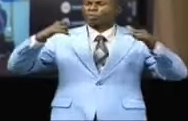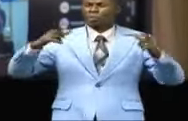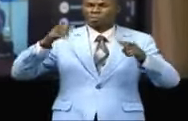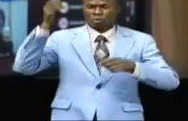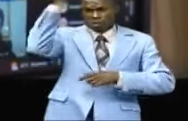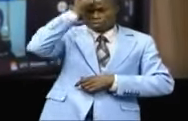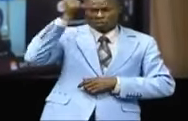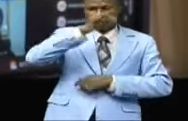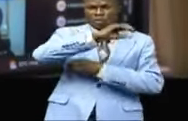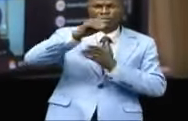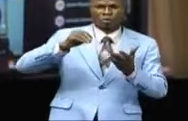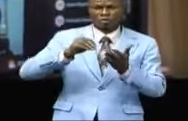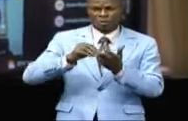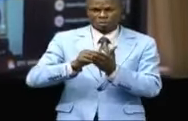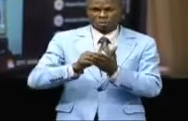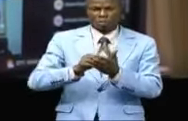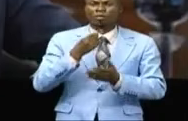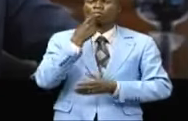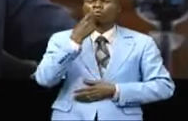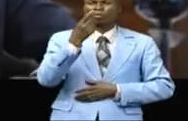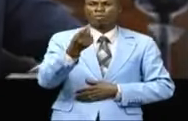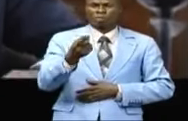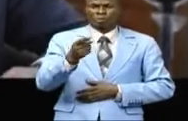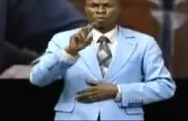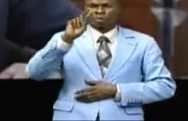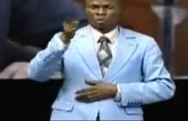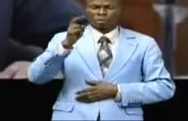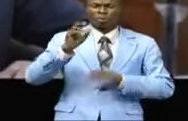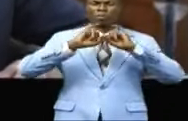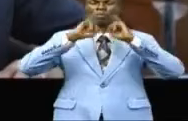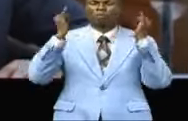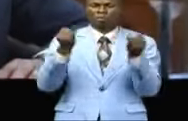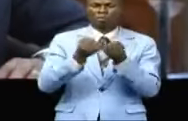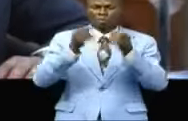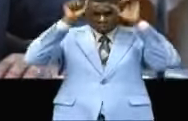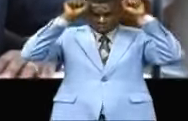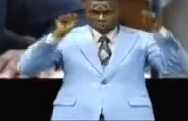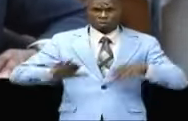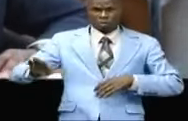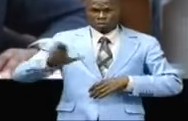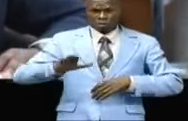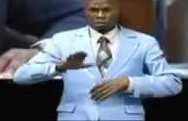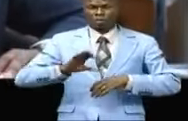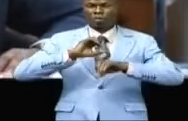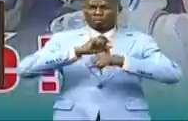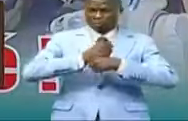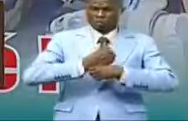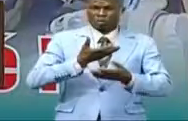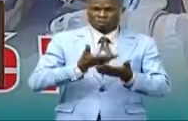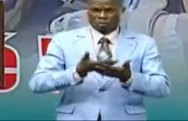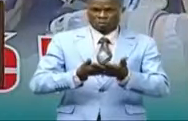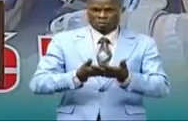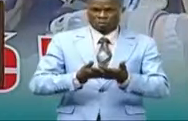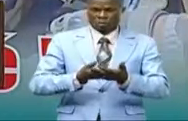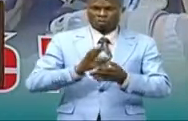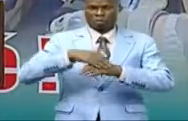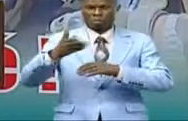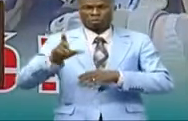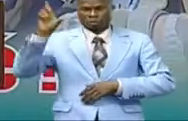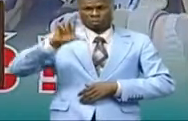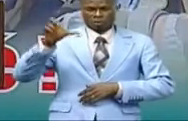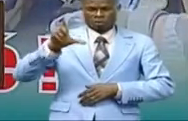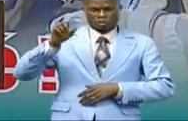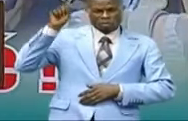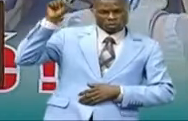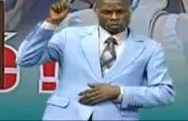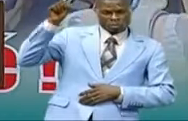centrale. Il a rappelé qu'il s'agit d'une deuxième usine que le président de la République vient de mettre en service, après celle de Lemba Imbu